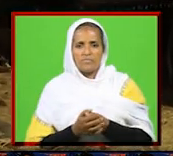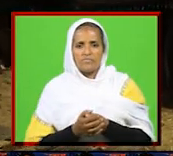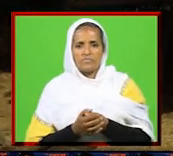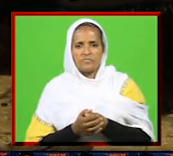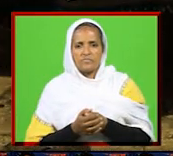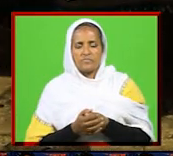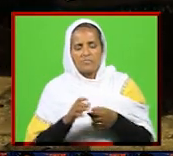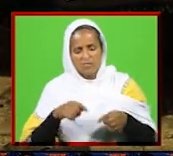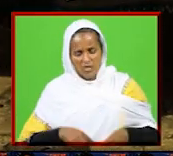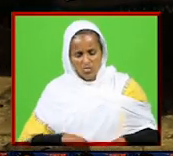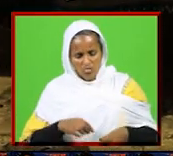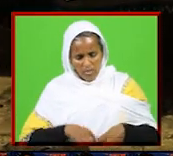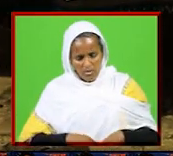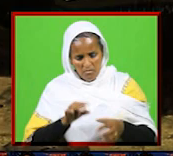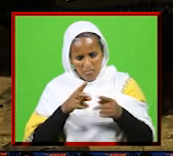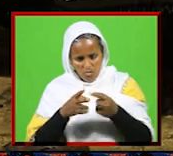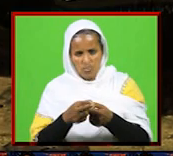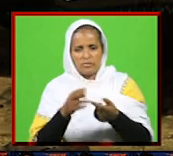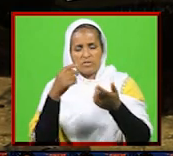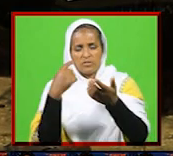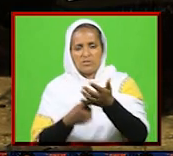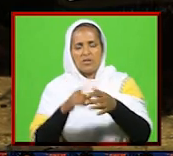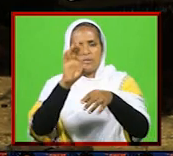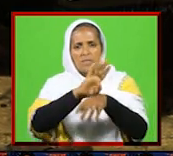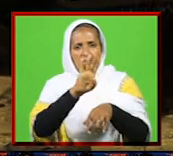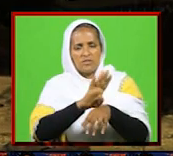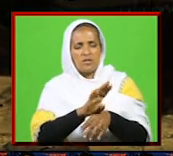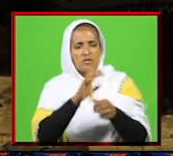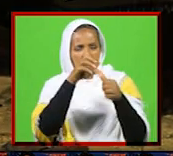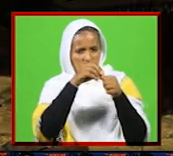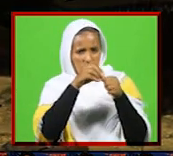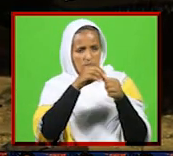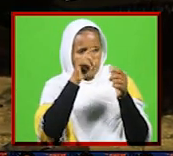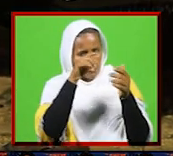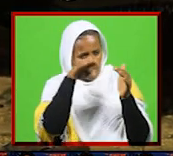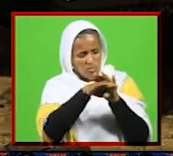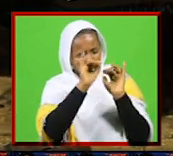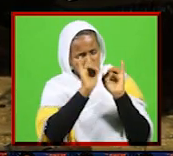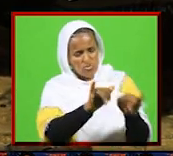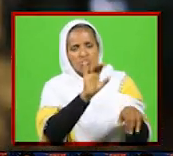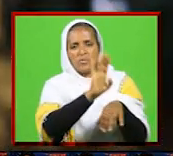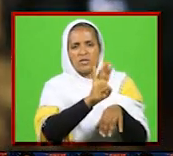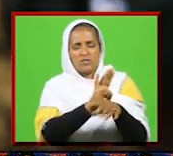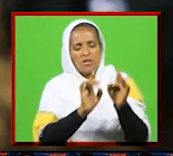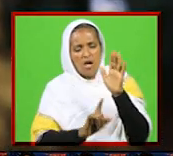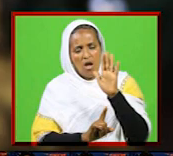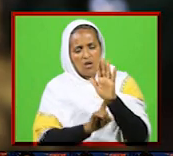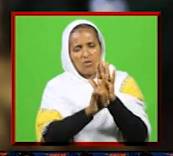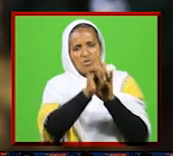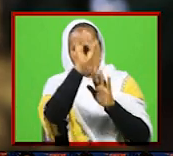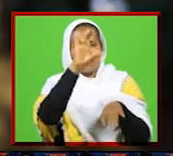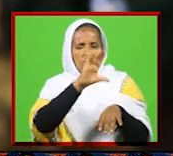ተወለድኩባት ትብቴ የተቆረጥኩባት እቺው መንደር እቺው ከቤተክርስቲያን ነች። ክርስትናም የገባሁባት እዚች ቤተክርስቲያን